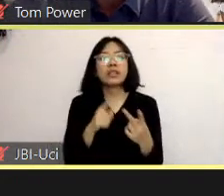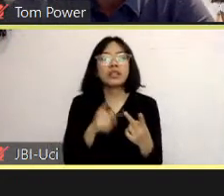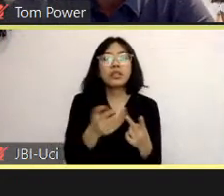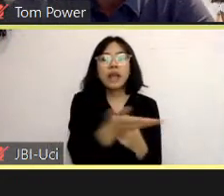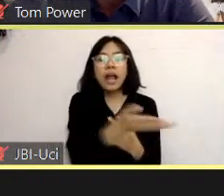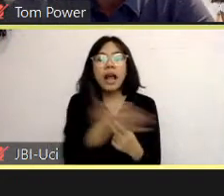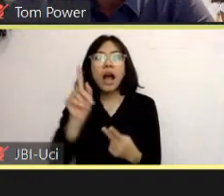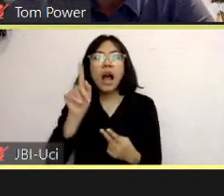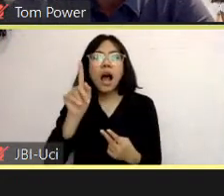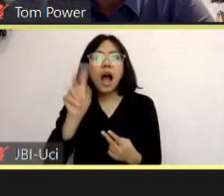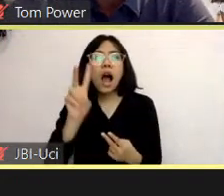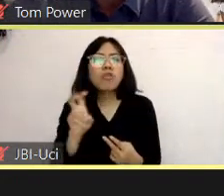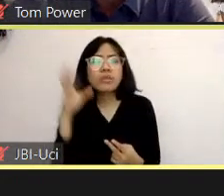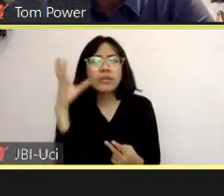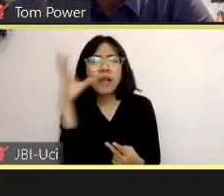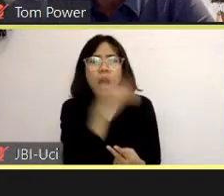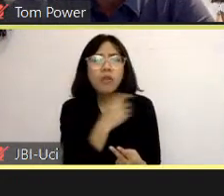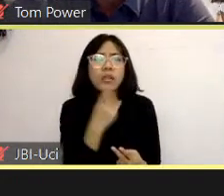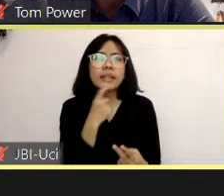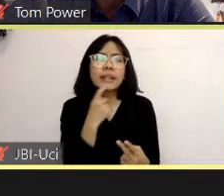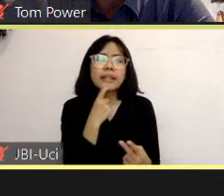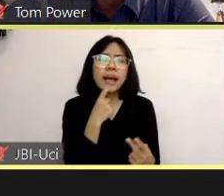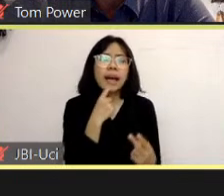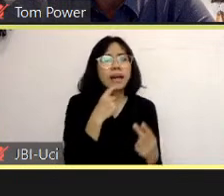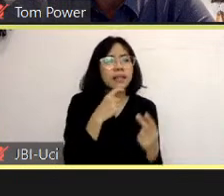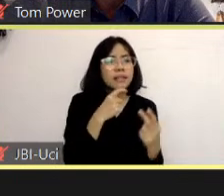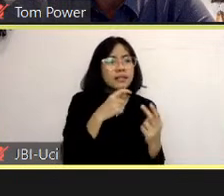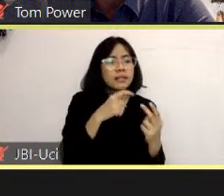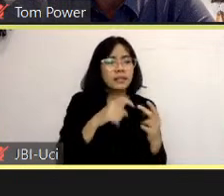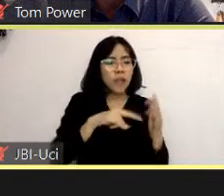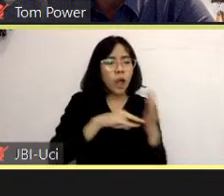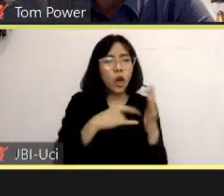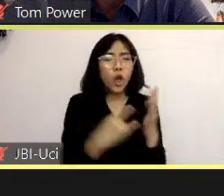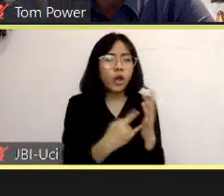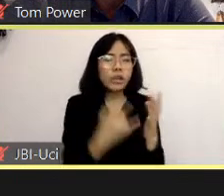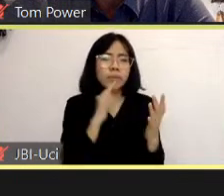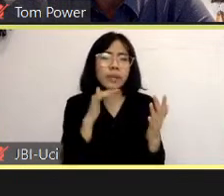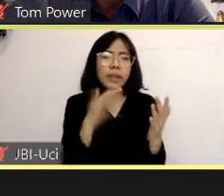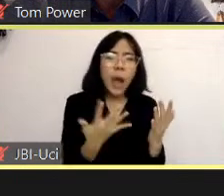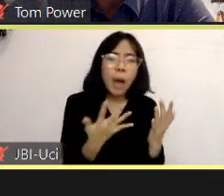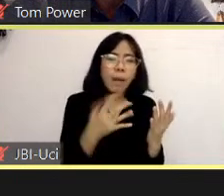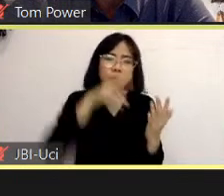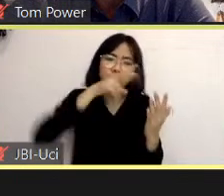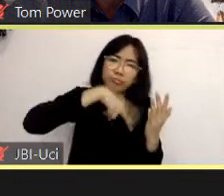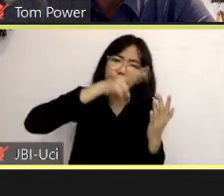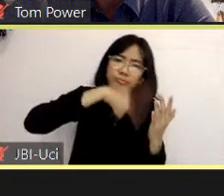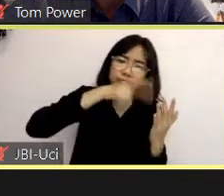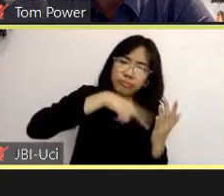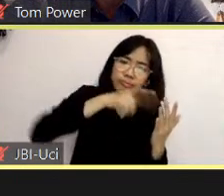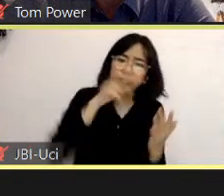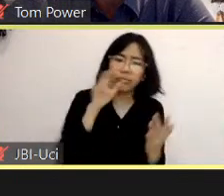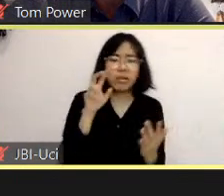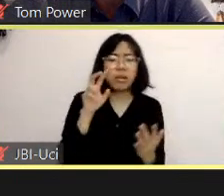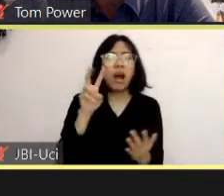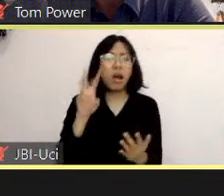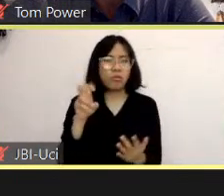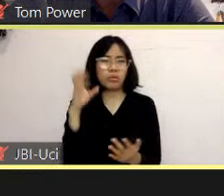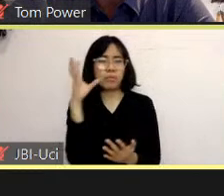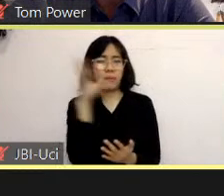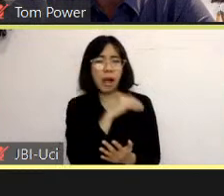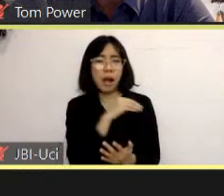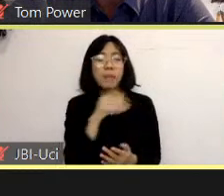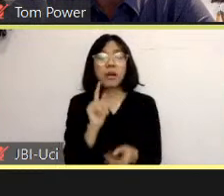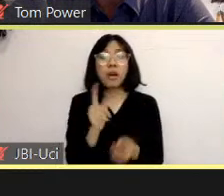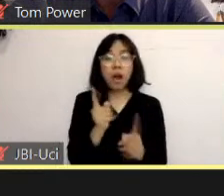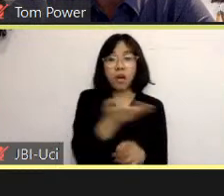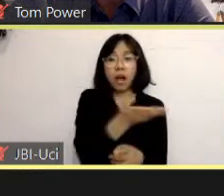dengan mempersiapkan teman-teman untuk mengantisipasi ketika mengawal sebuah kebijakan. Saya rasa perlu para